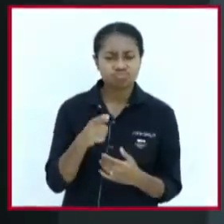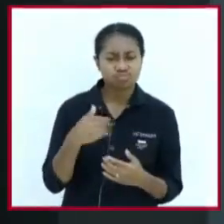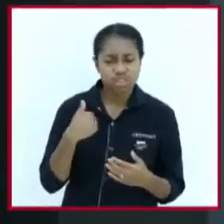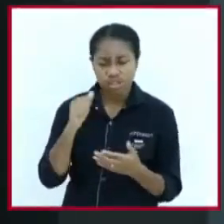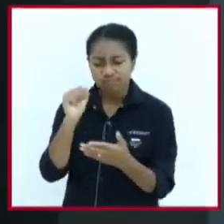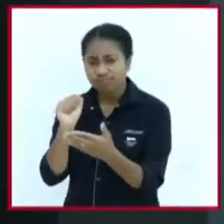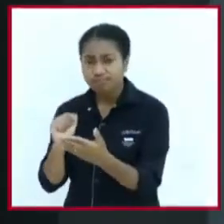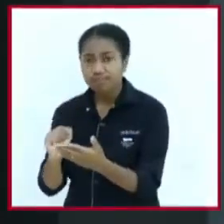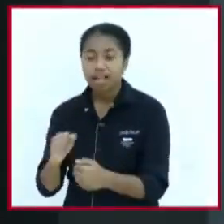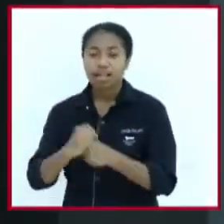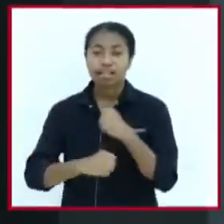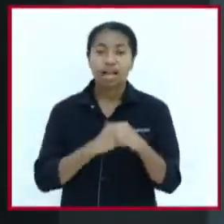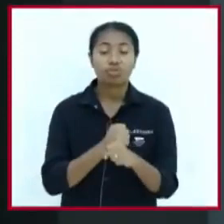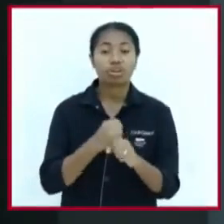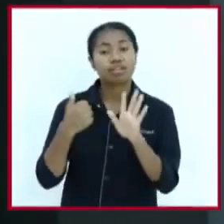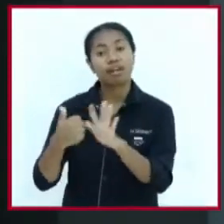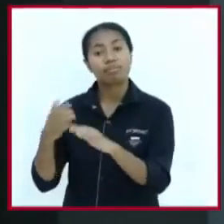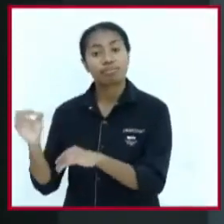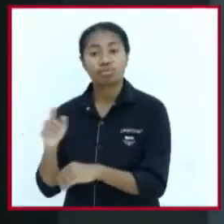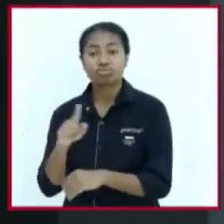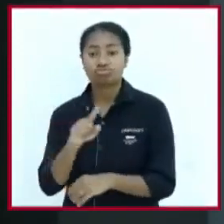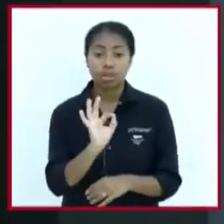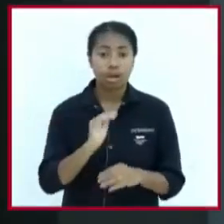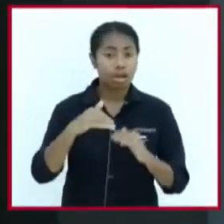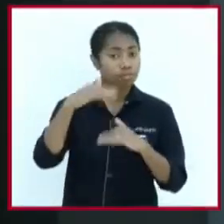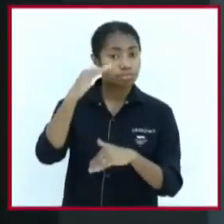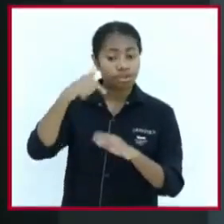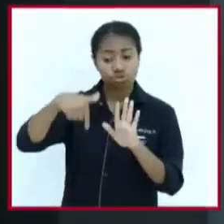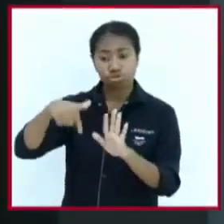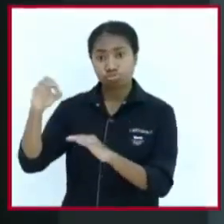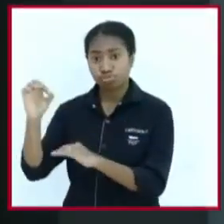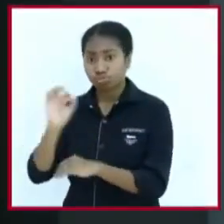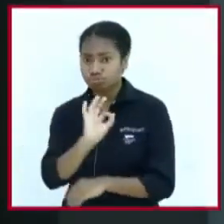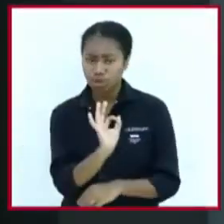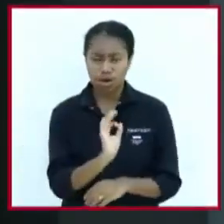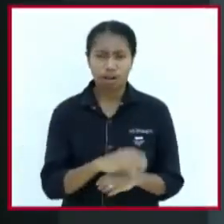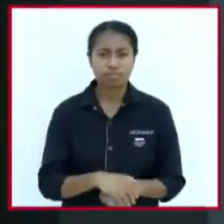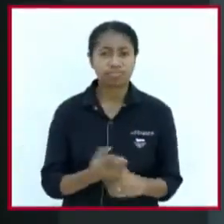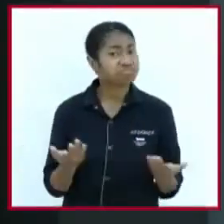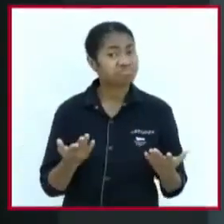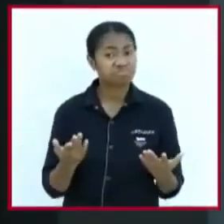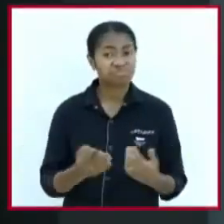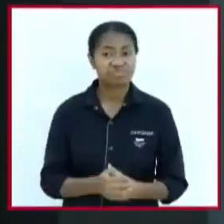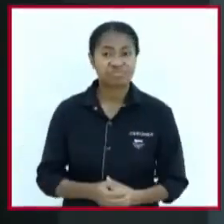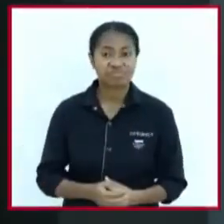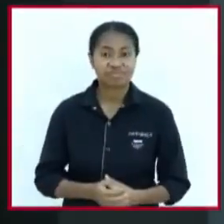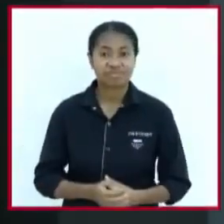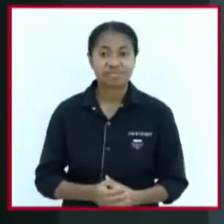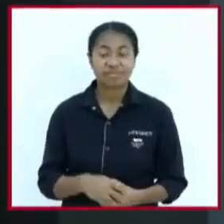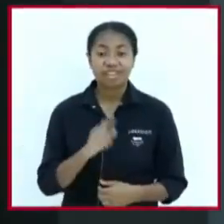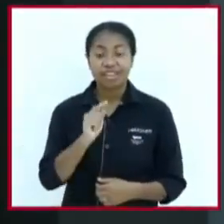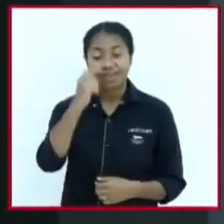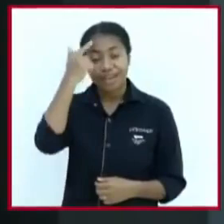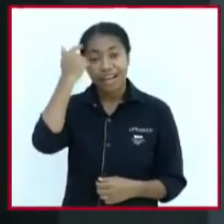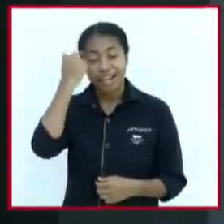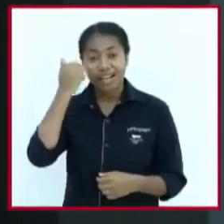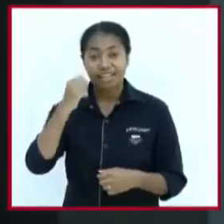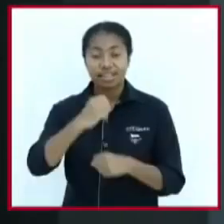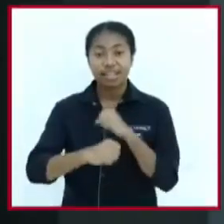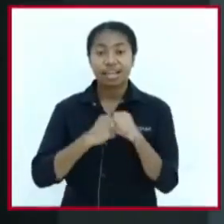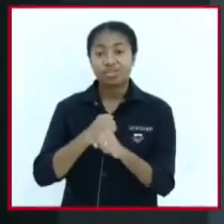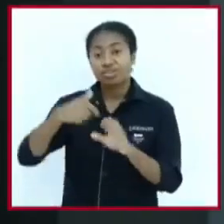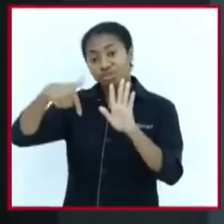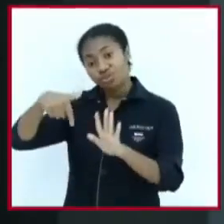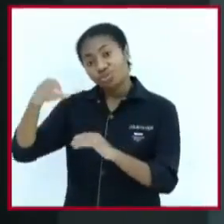60 Tapi tidak mungkin lebih dari tahun 70-an Kenapa tidak bisa lebih dan tahun 70-an karena tahun 70